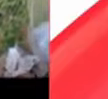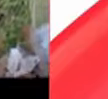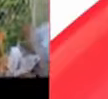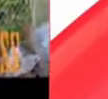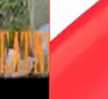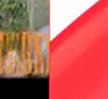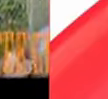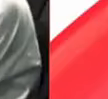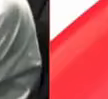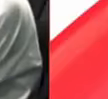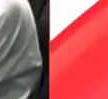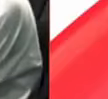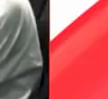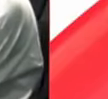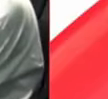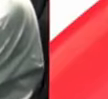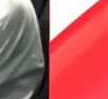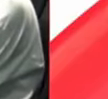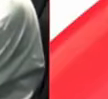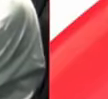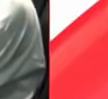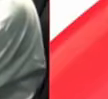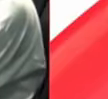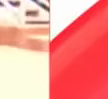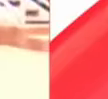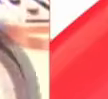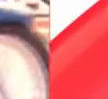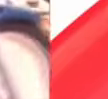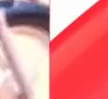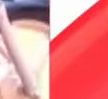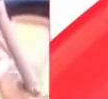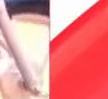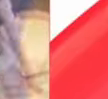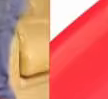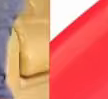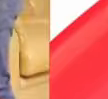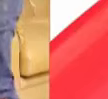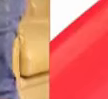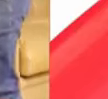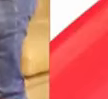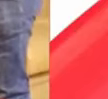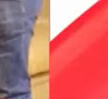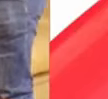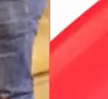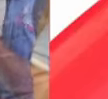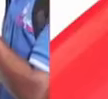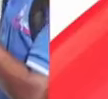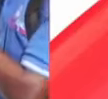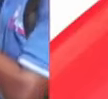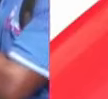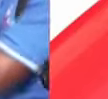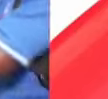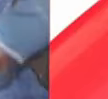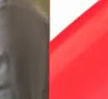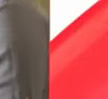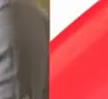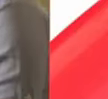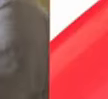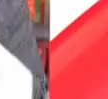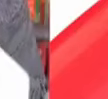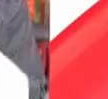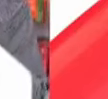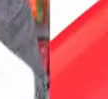Test the greatness. Oyagala kwebuza kuba Dr. Bakugu kukeberebwa musayi kukutuusa ako ddagala wenyini woli kujjanjabira waka na byonna ebikwata